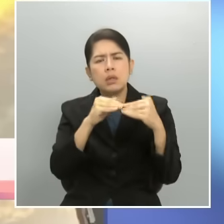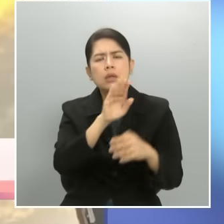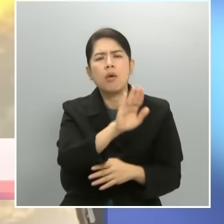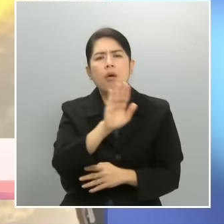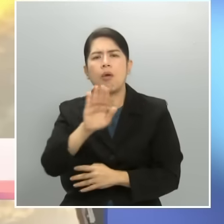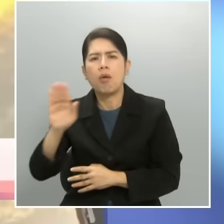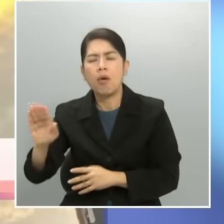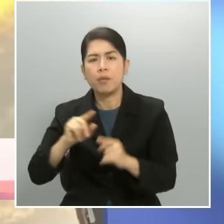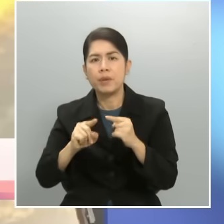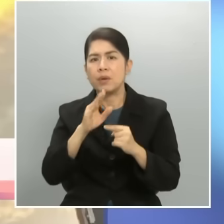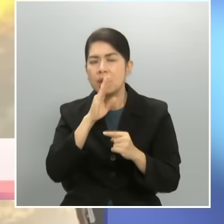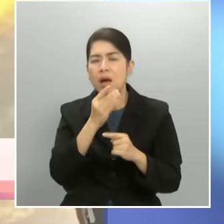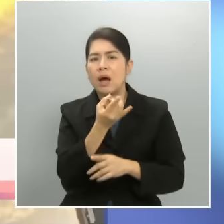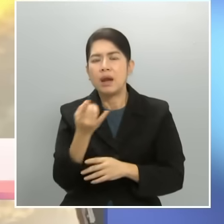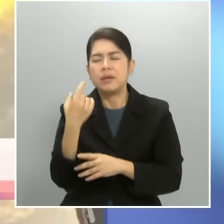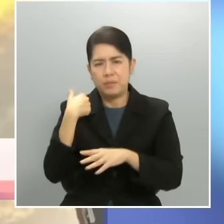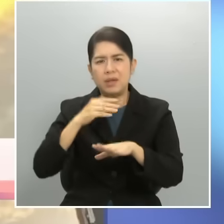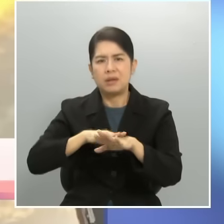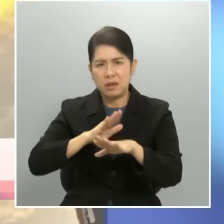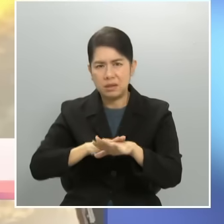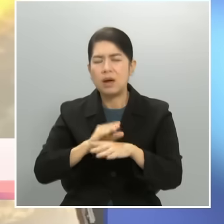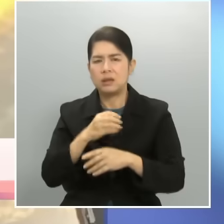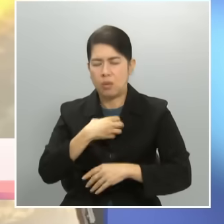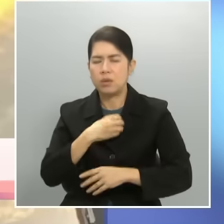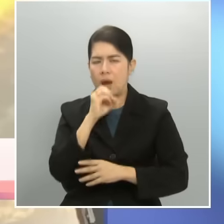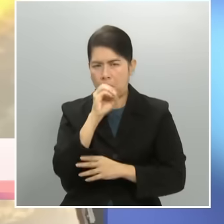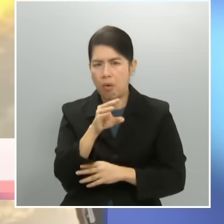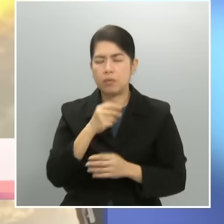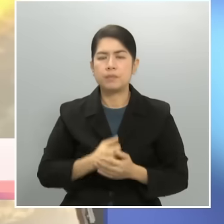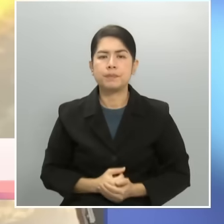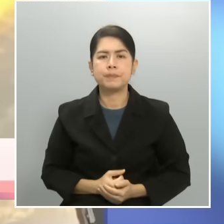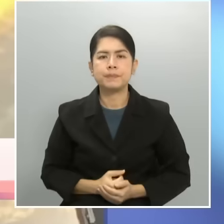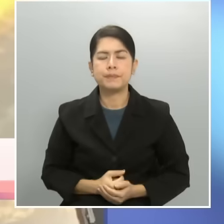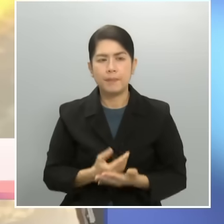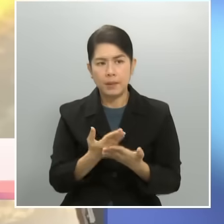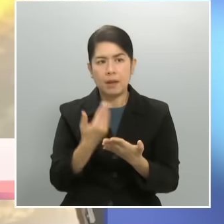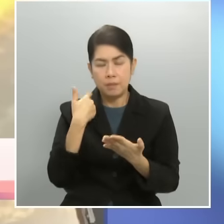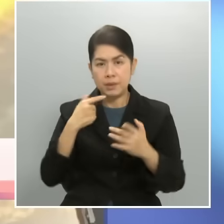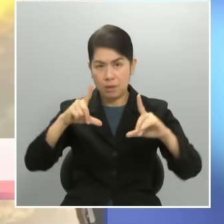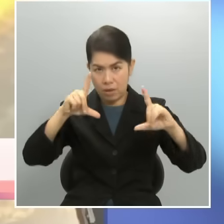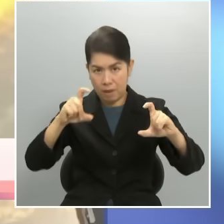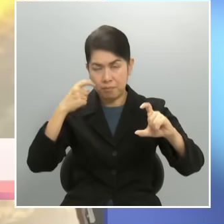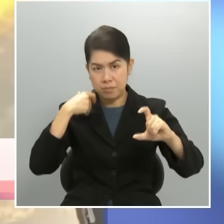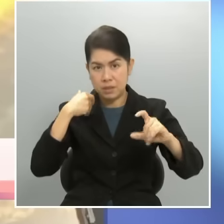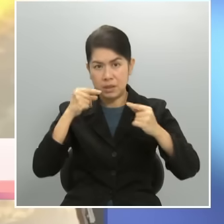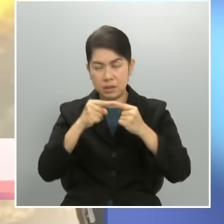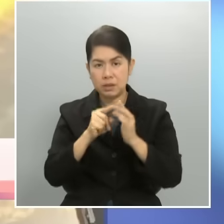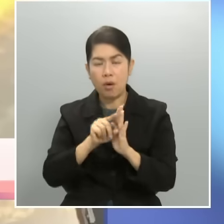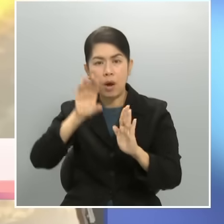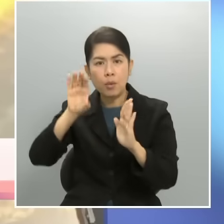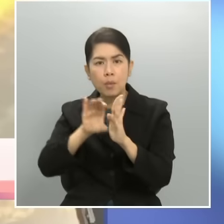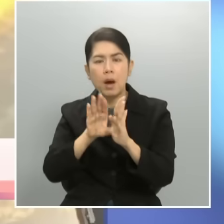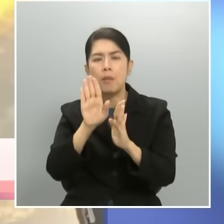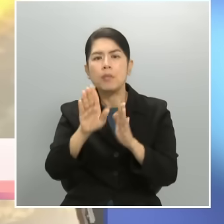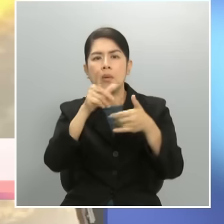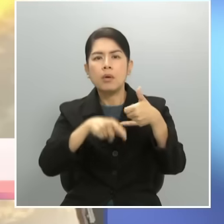ที่พอติพอเตือนกันได้ก็อยากติอยากเตือนนะคะแล้วก็มีการแคปภาพโพสต์ของคนๆนึงมาแปะเอาไว้